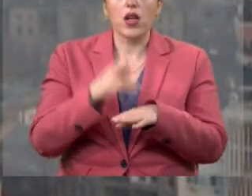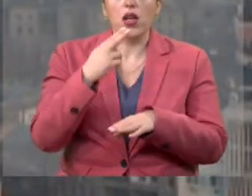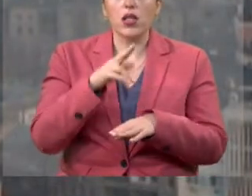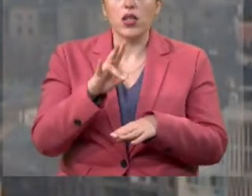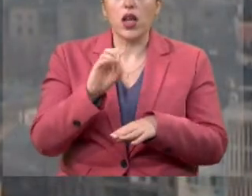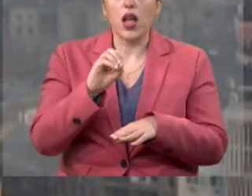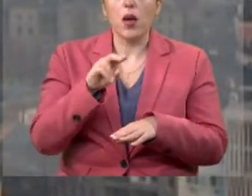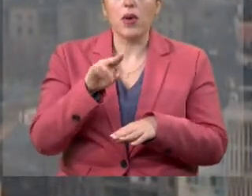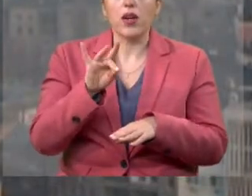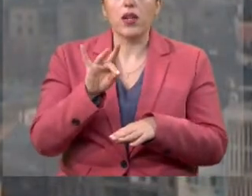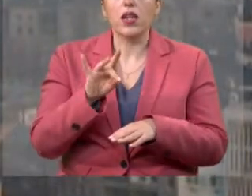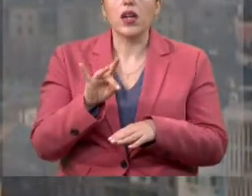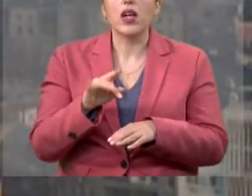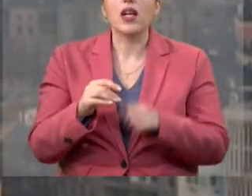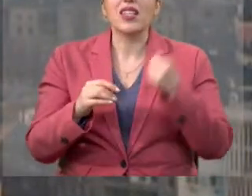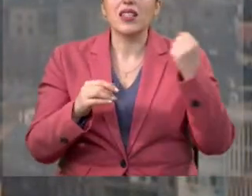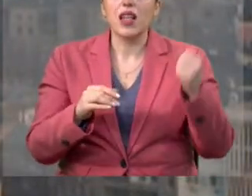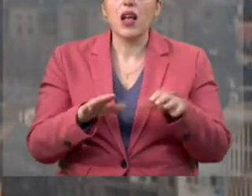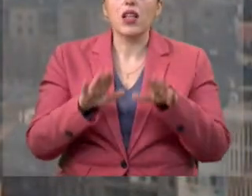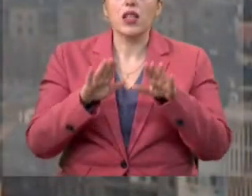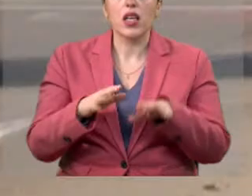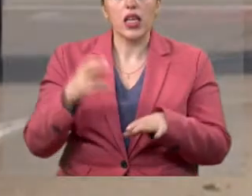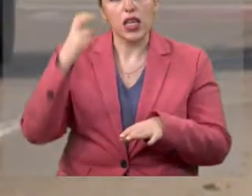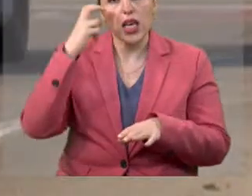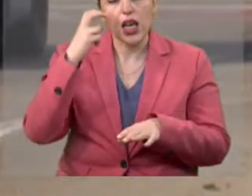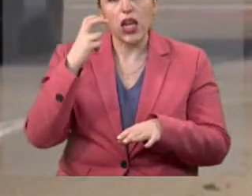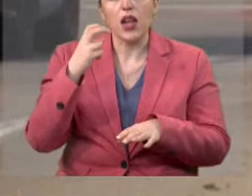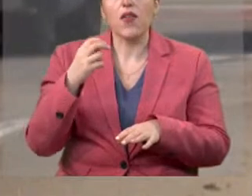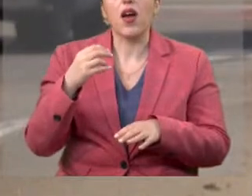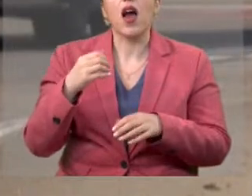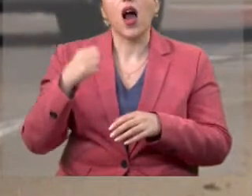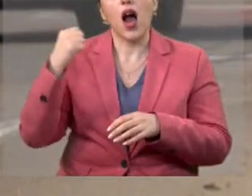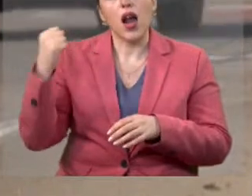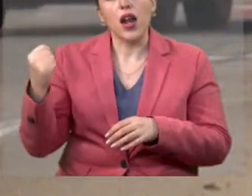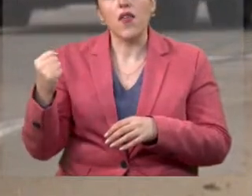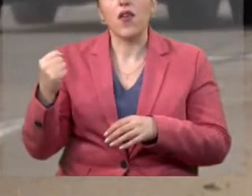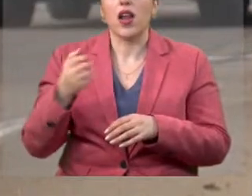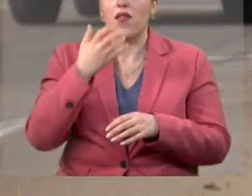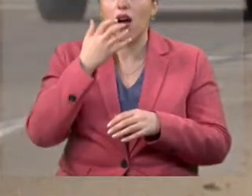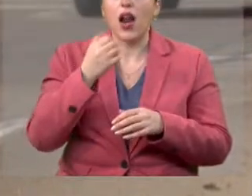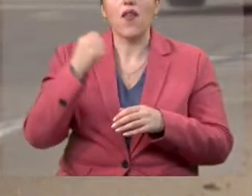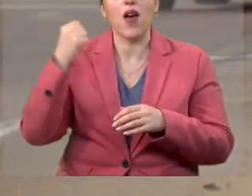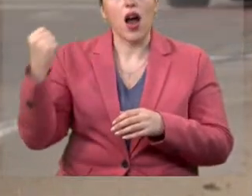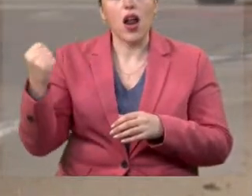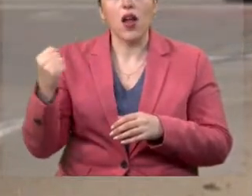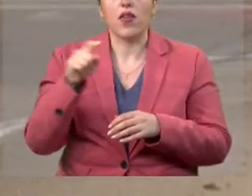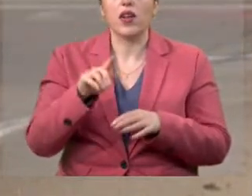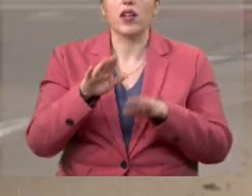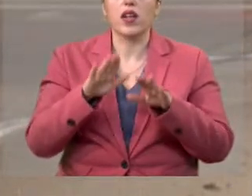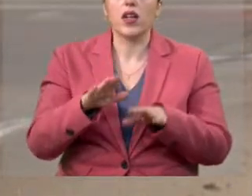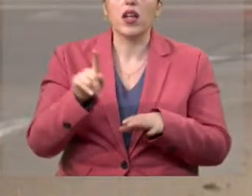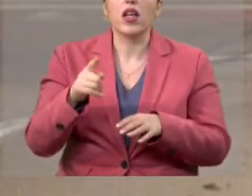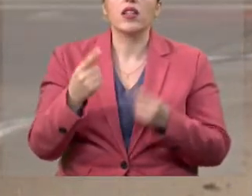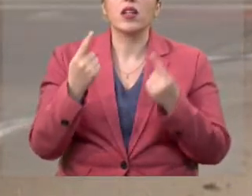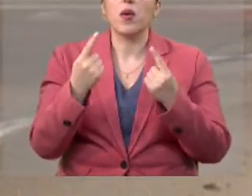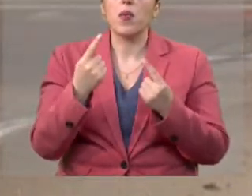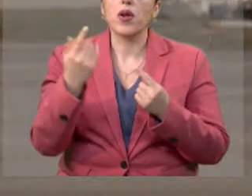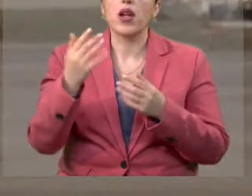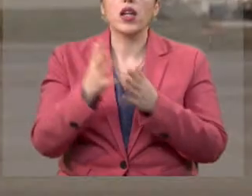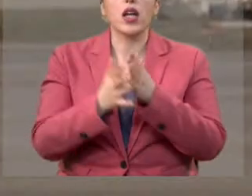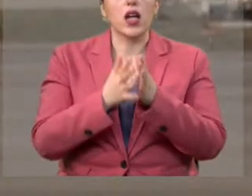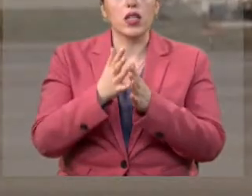Դնեպրի ձախափին, Կիևի արևելյան և հարավ-արևելյան մատույցներում։ Դատելով մայրաքաղաքի արվարձանները ղեկավարող պաշտոնյաների